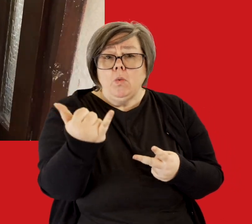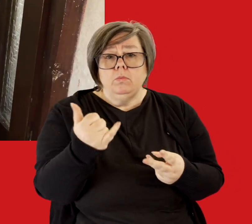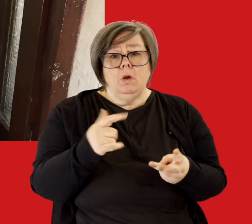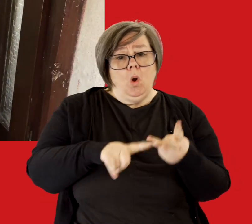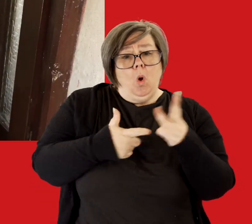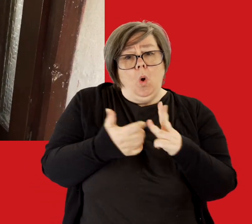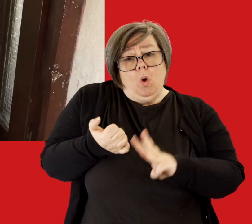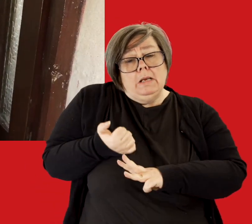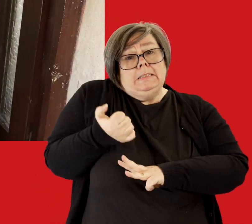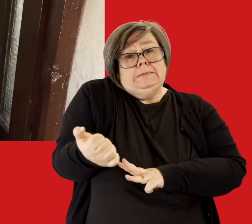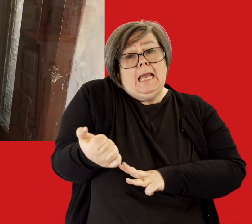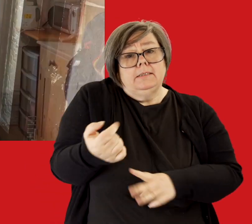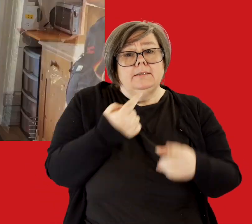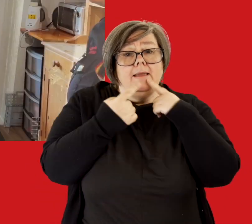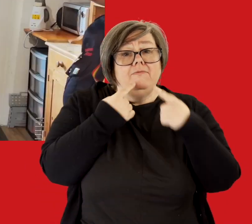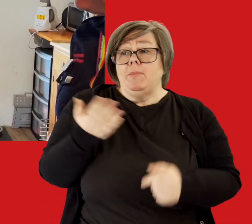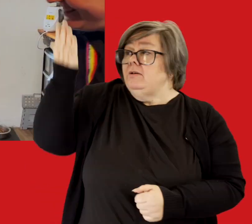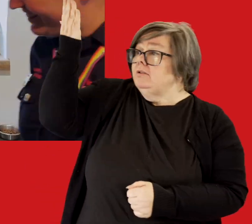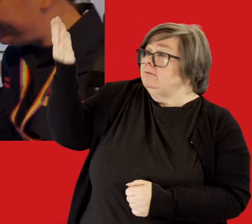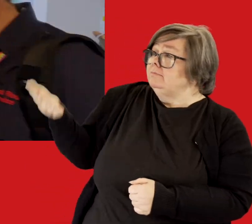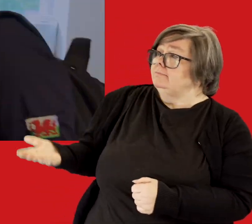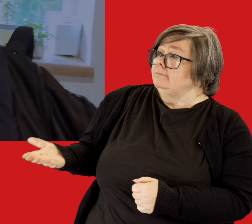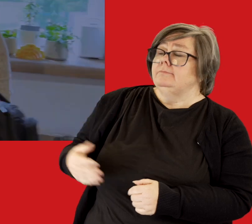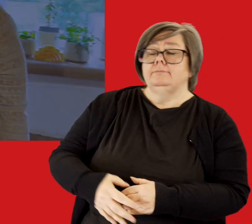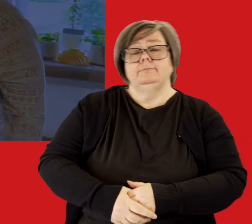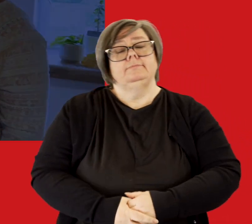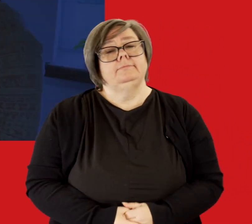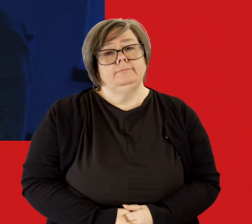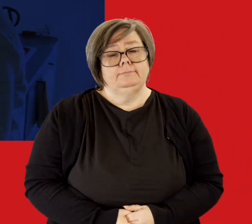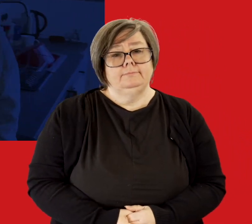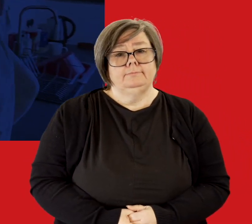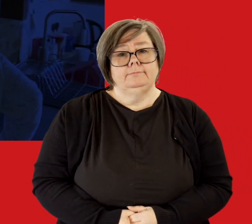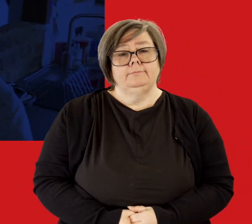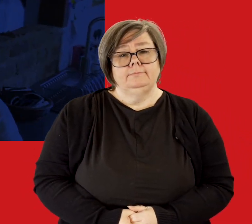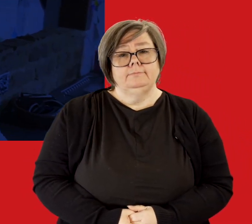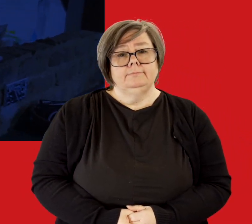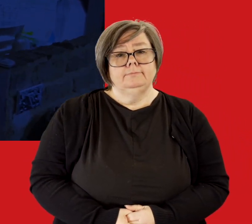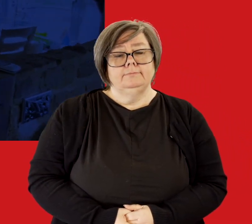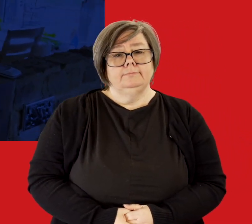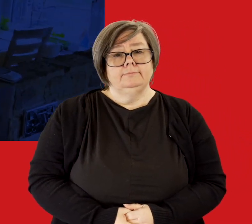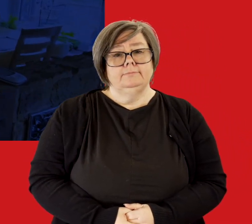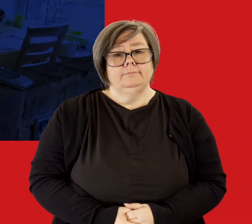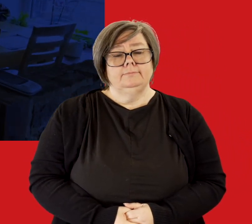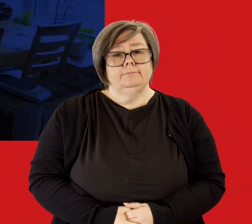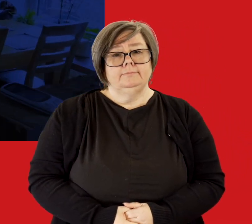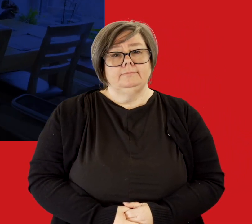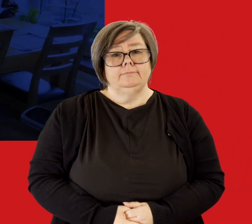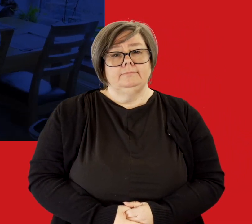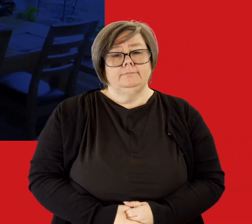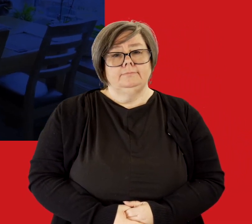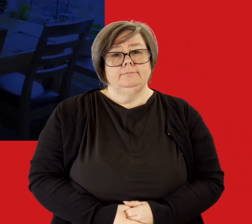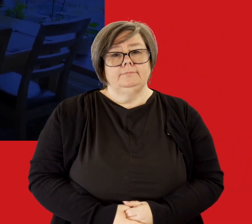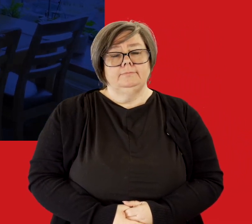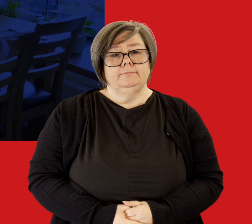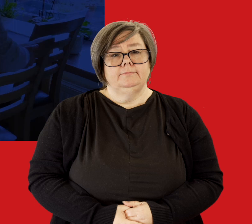ffurflen ar ein gwefan. Wrth alw dim 800 169 1234 neu wrth anfon neges